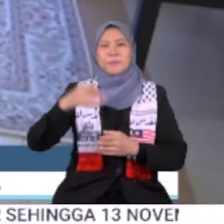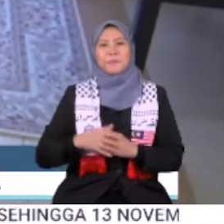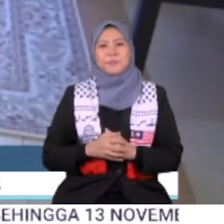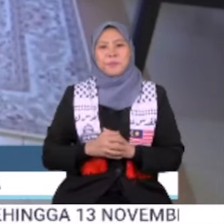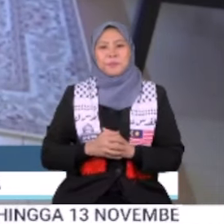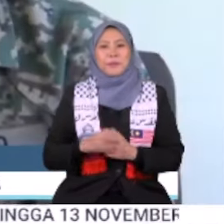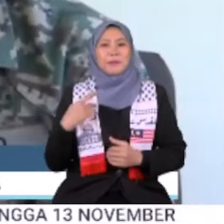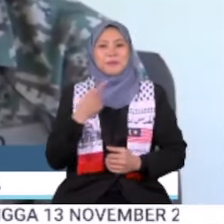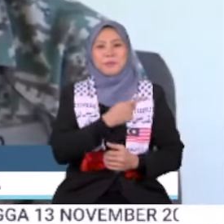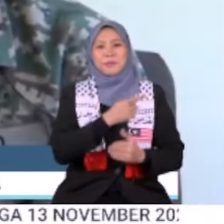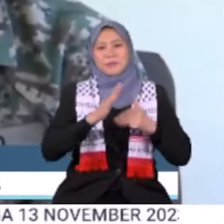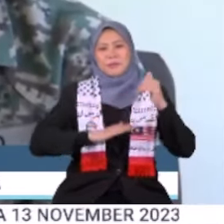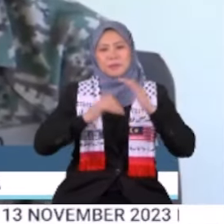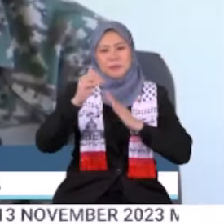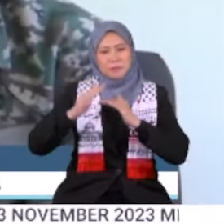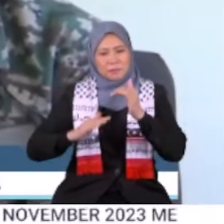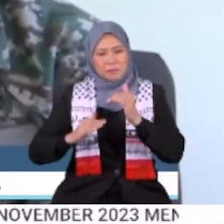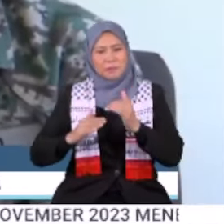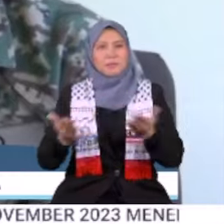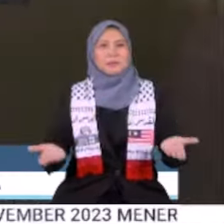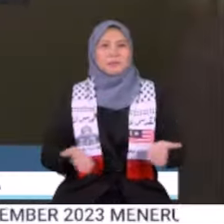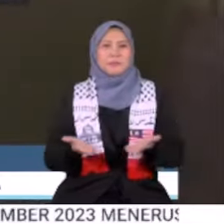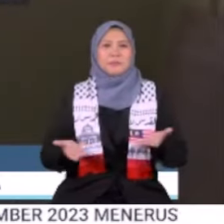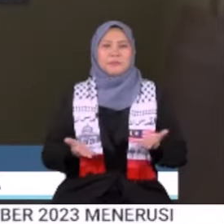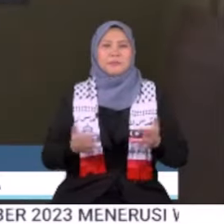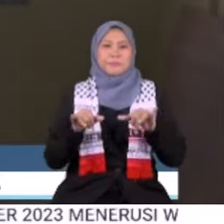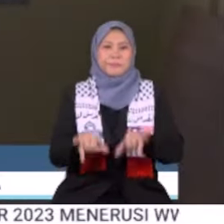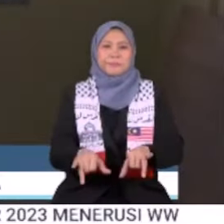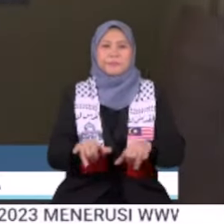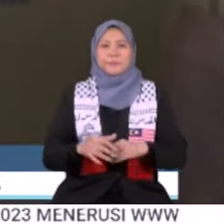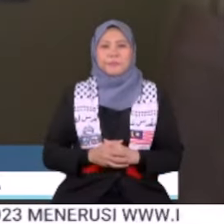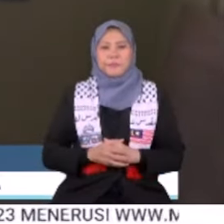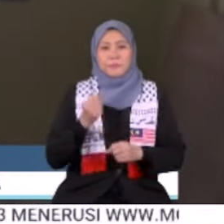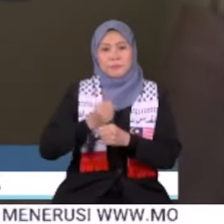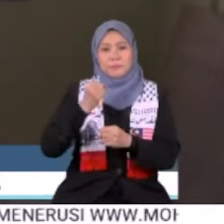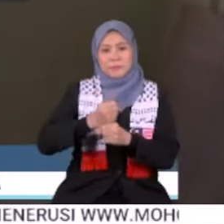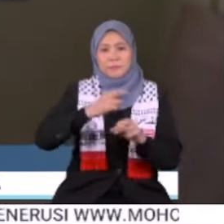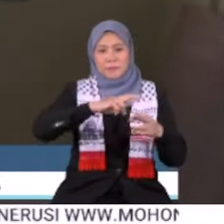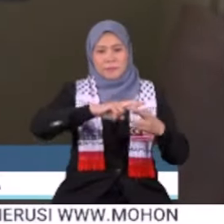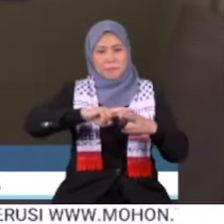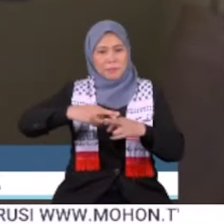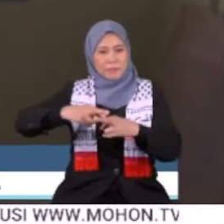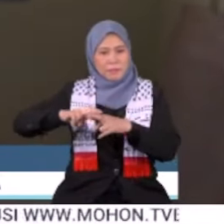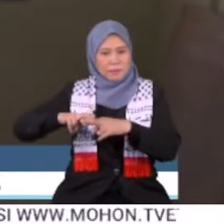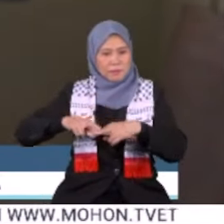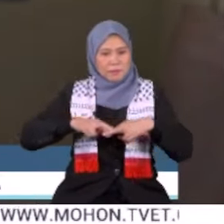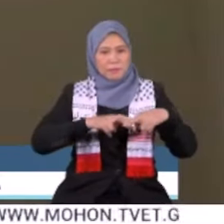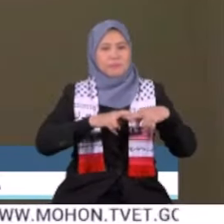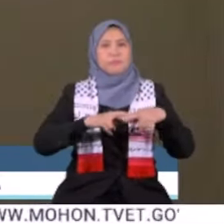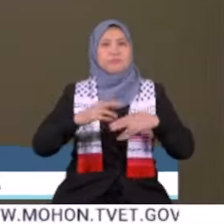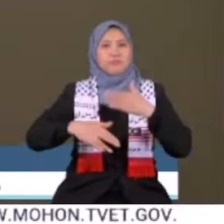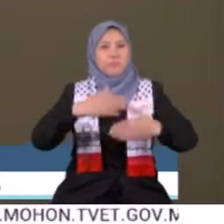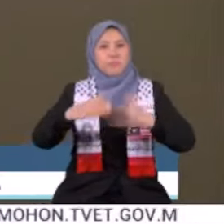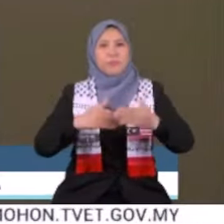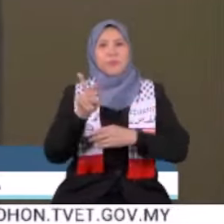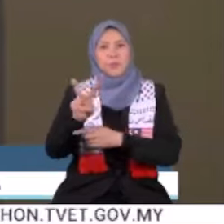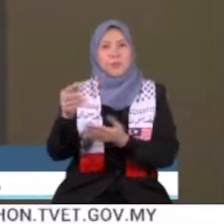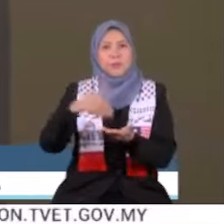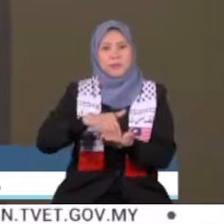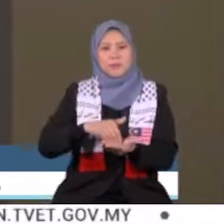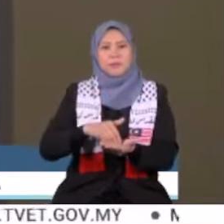Semoga kami lebih selesa lah berada di sini. Kerja-kerja baik pulih dan penyelenggaraan giat dilaksanakan di dua